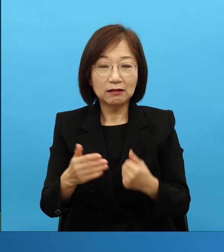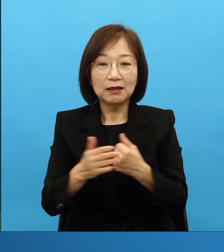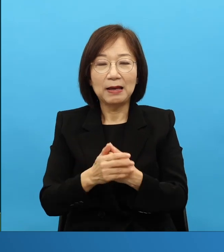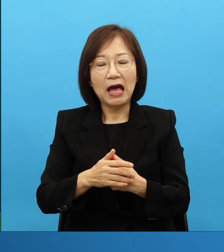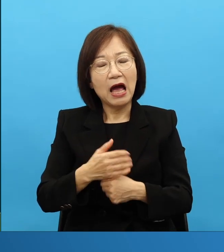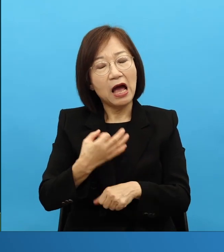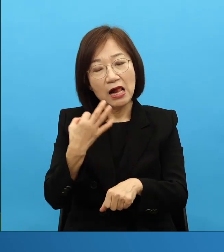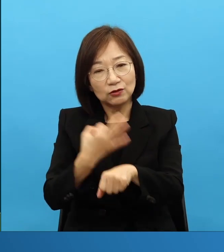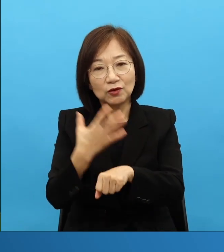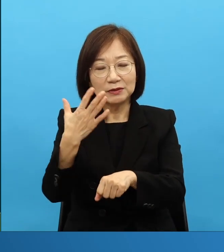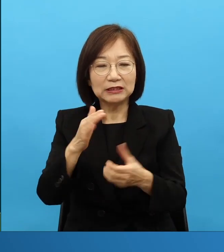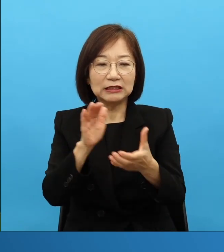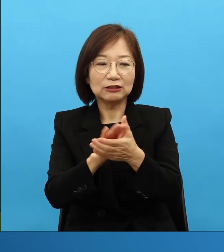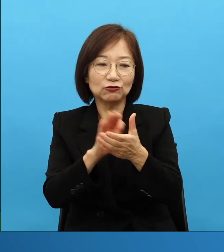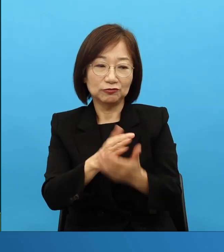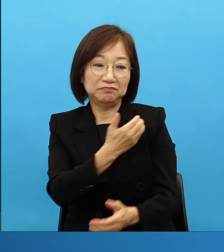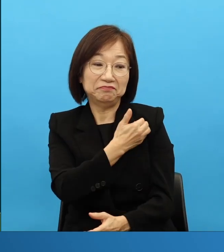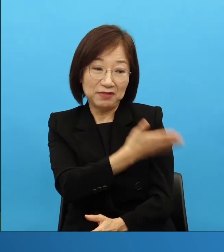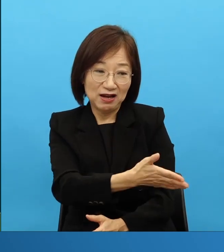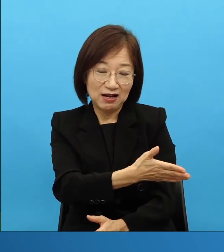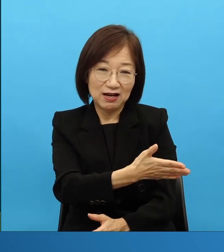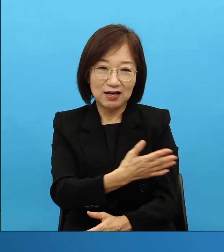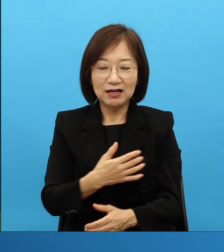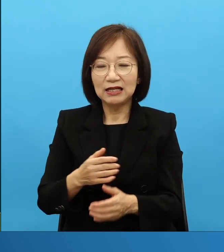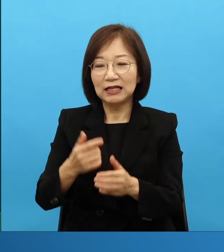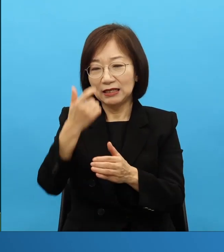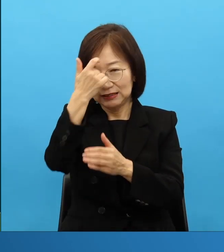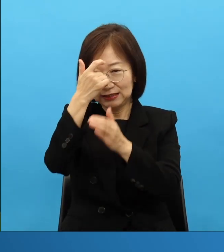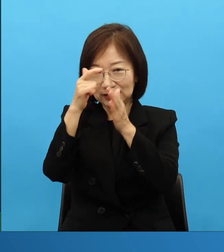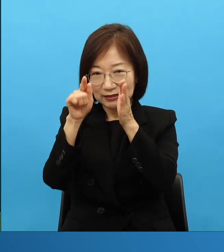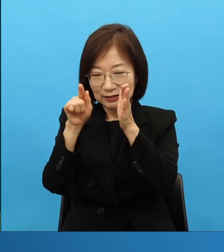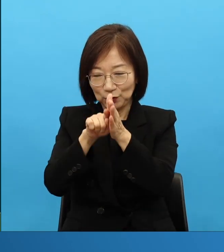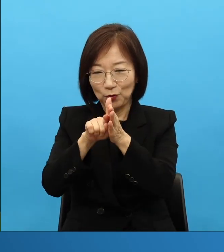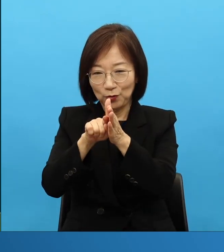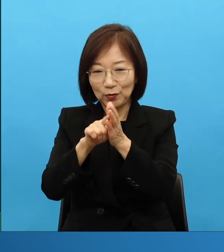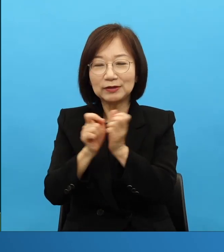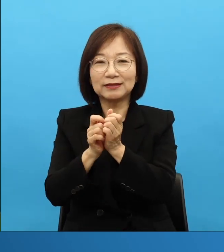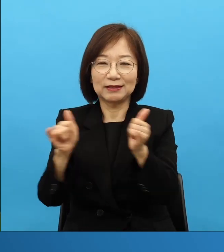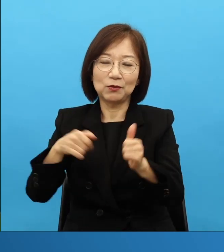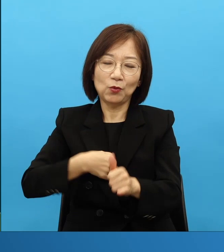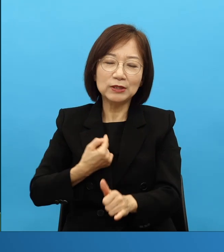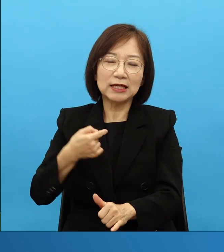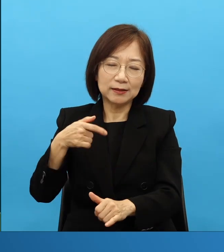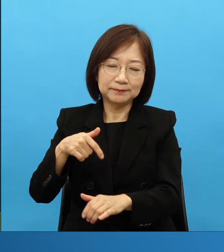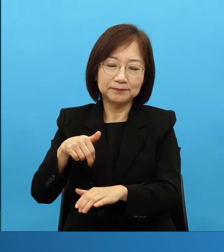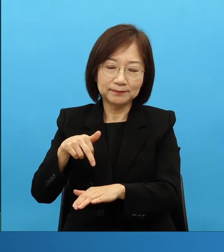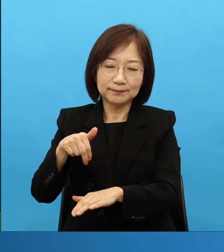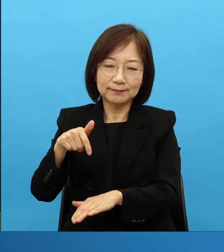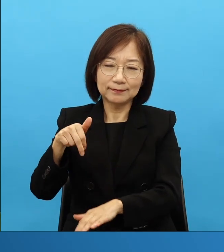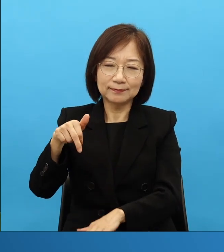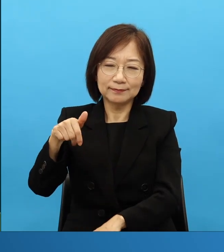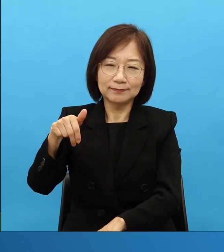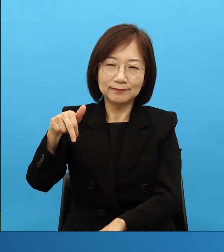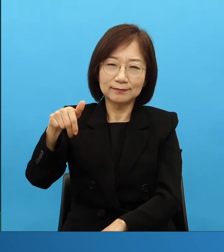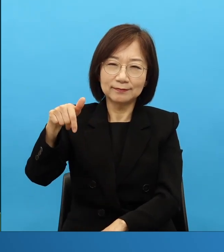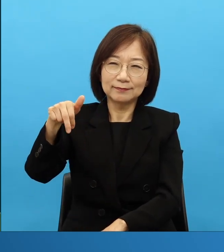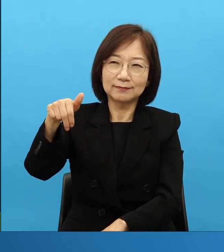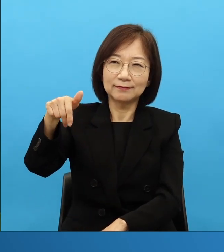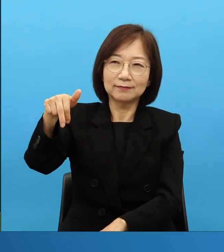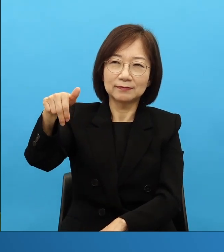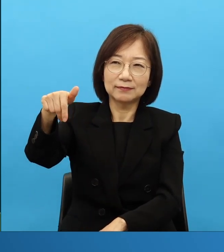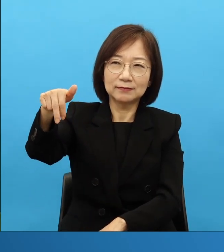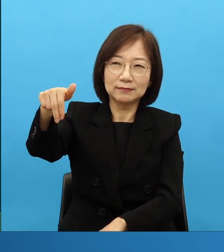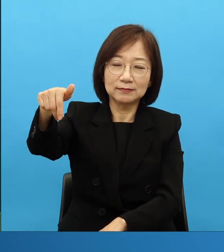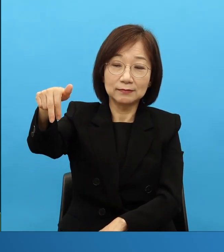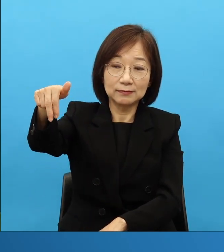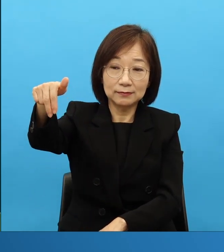기독교는 혼자서 가게 됐습니다. And so Christian did not have any other choice but to go alone. 가는데